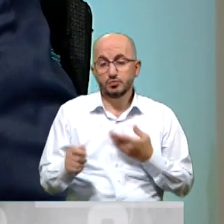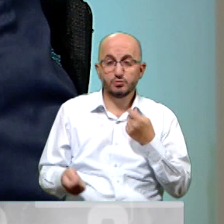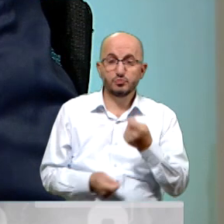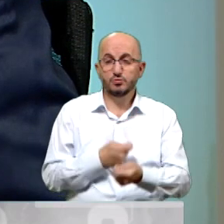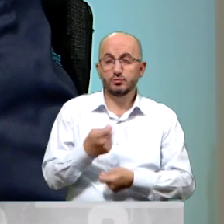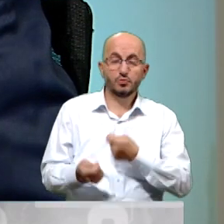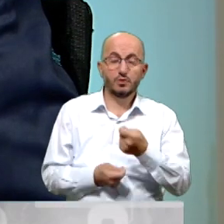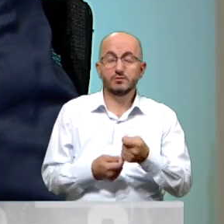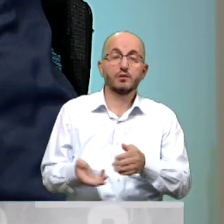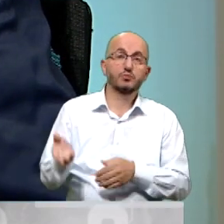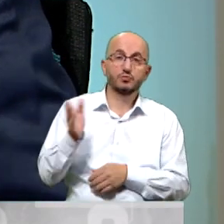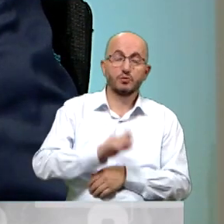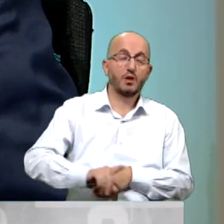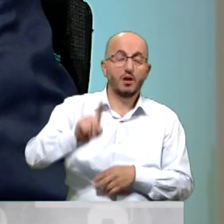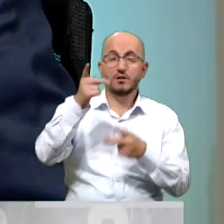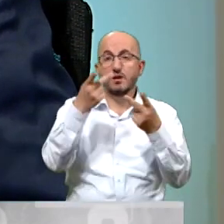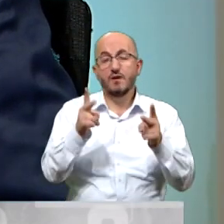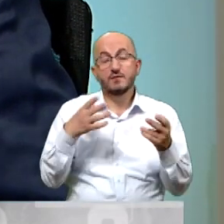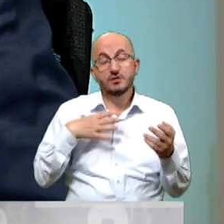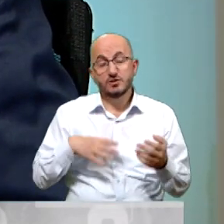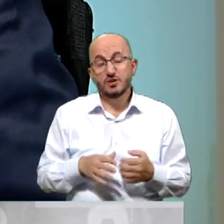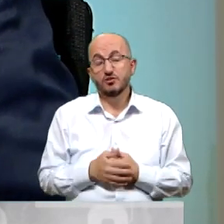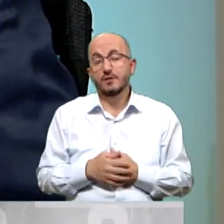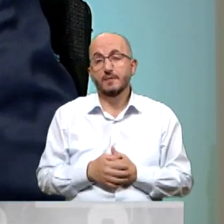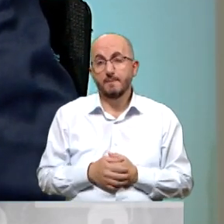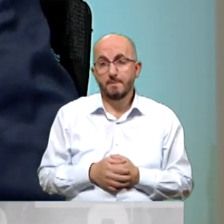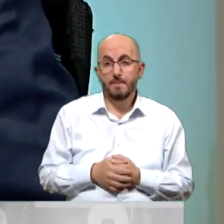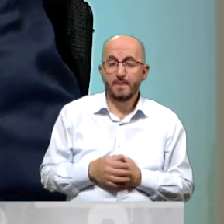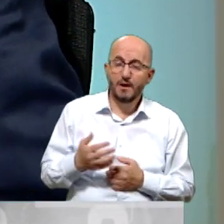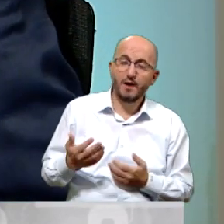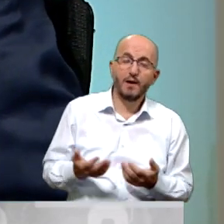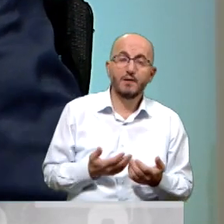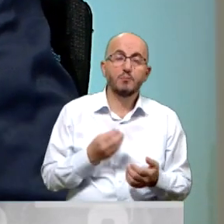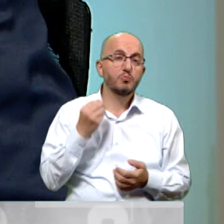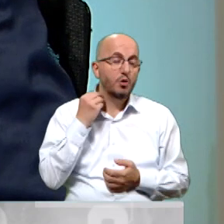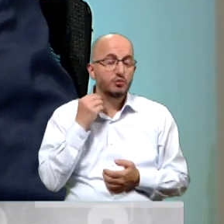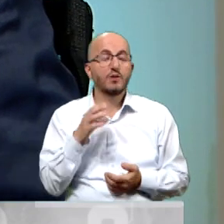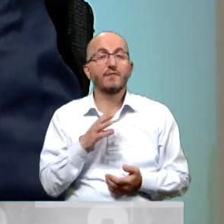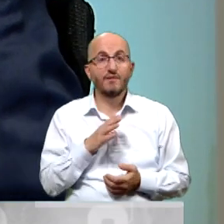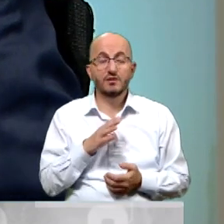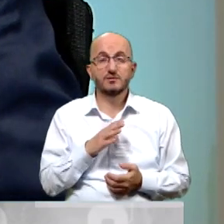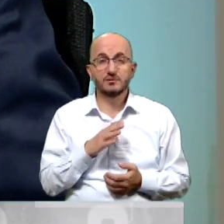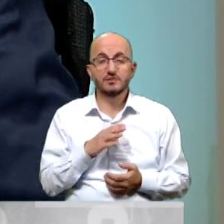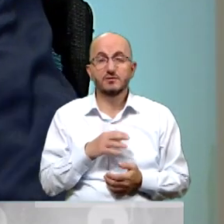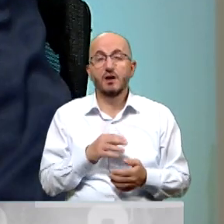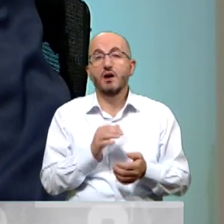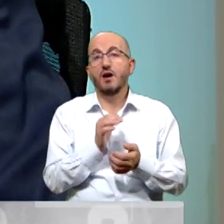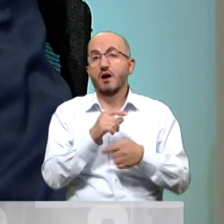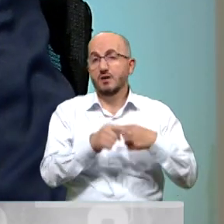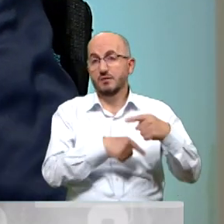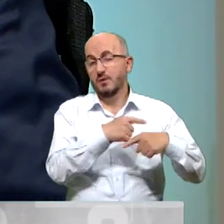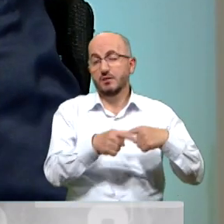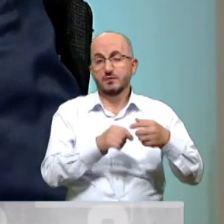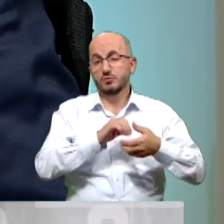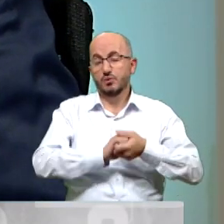kullandıktan sonra Allah'tan af dileyecek. Eğer hala borçları varsa işte mirasçıları, dostları